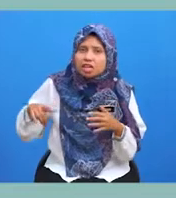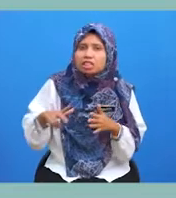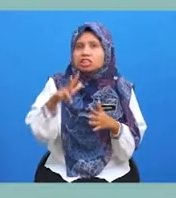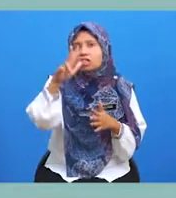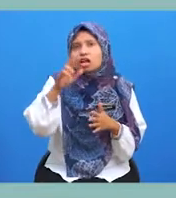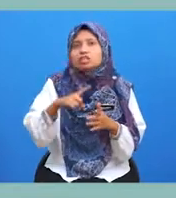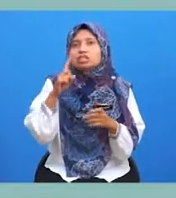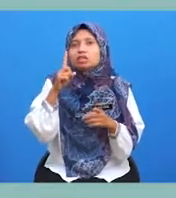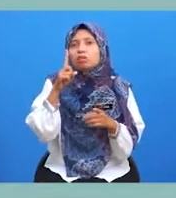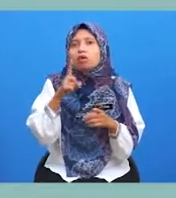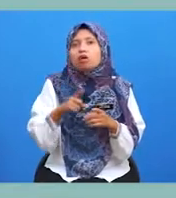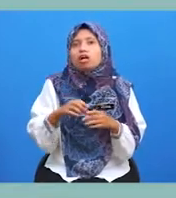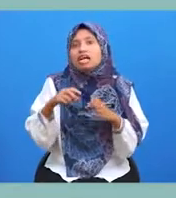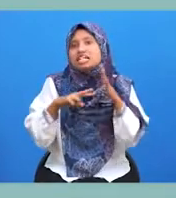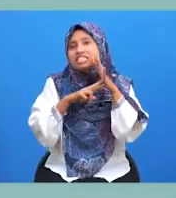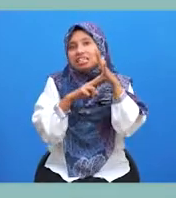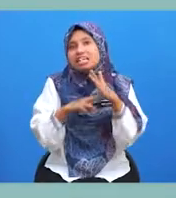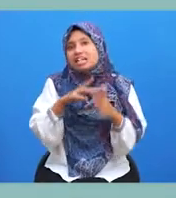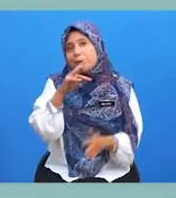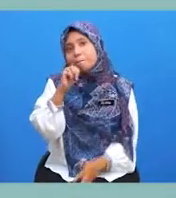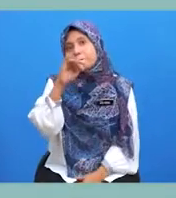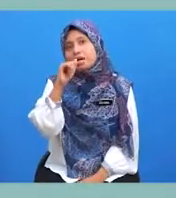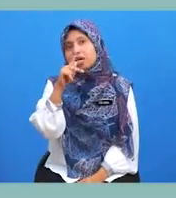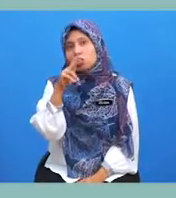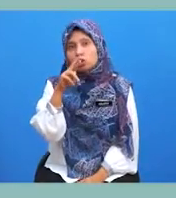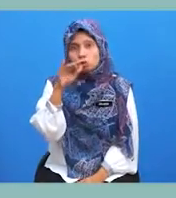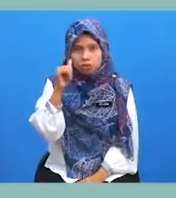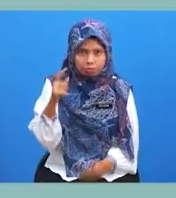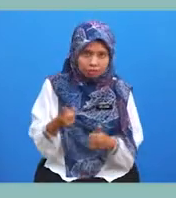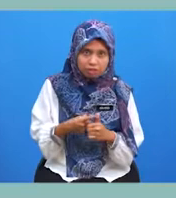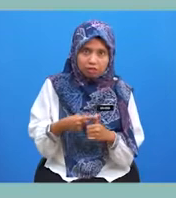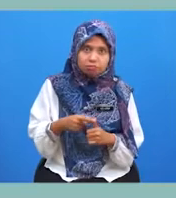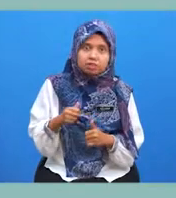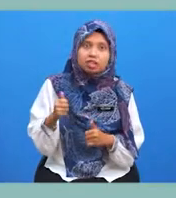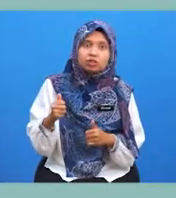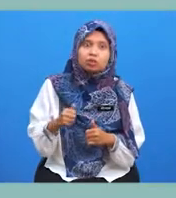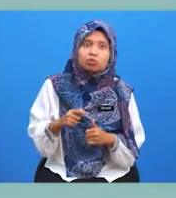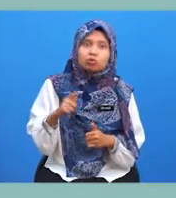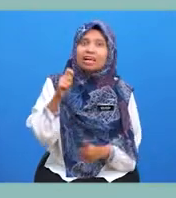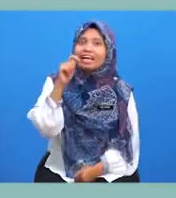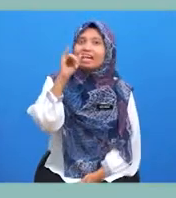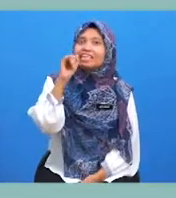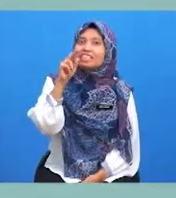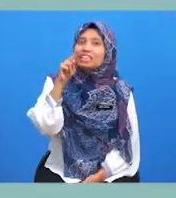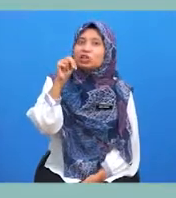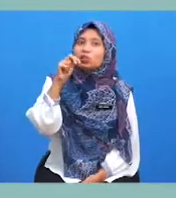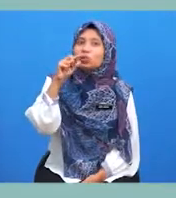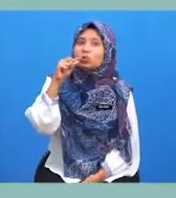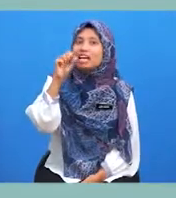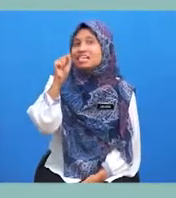berjaya melancarkan sebuah satelit mikro yang pertama, iaitu Tiongsat